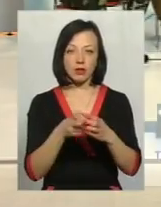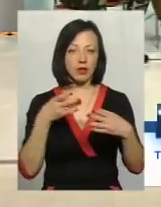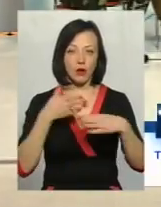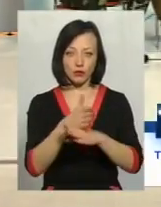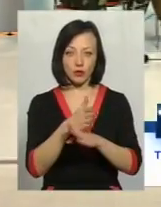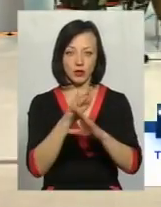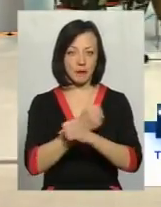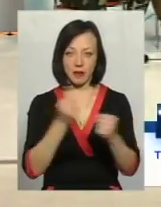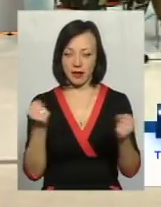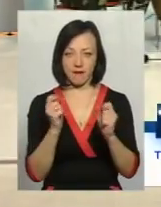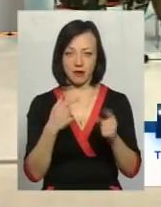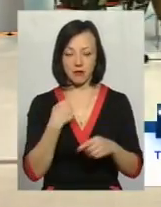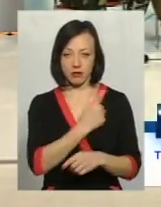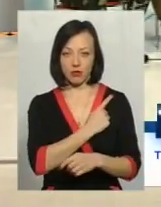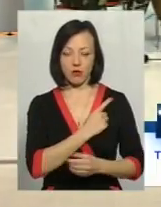не підірвати.